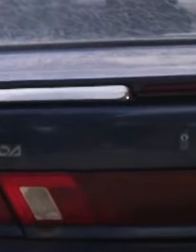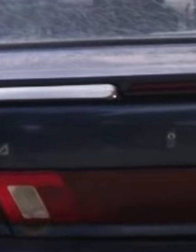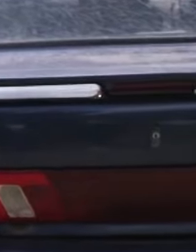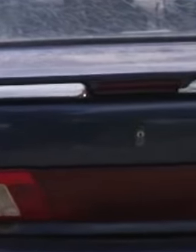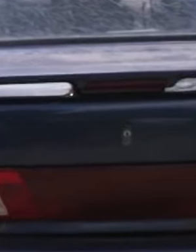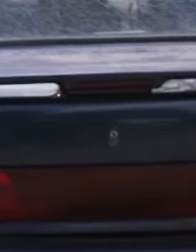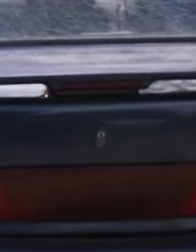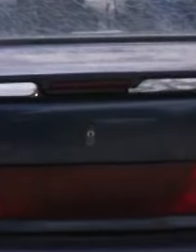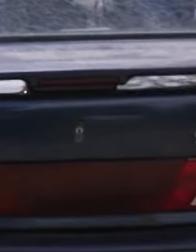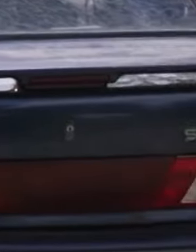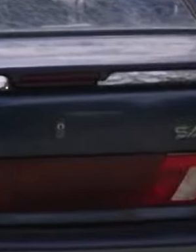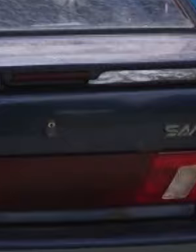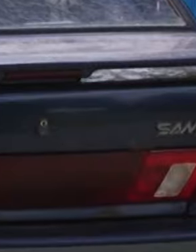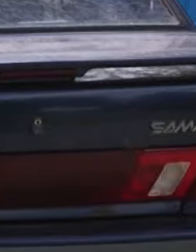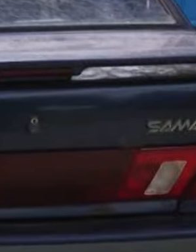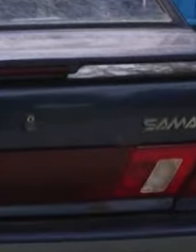день» на Мире Белогорье.